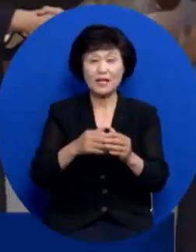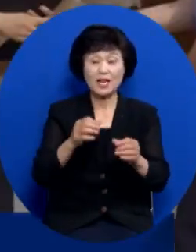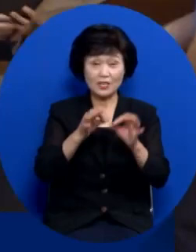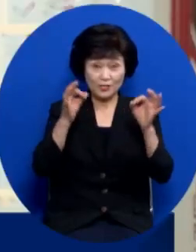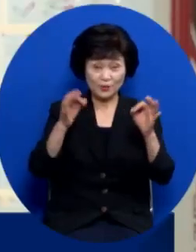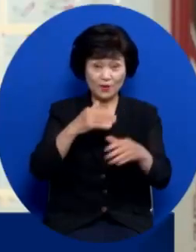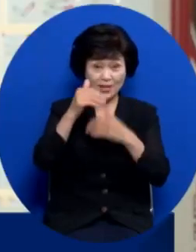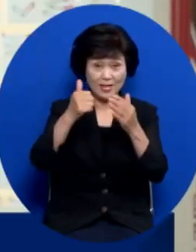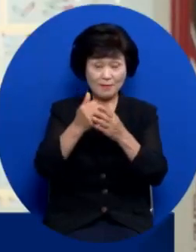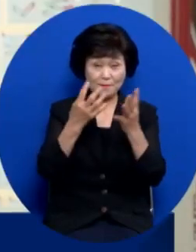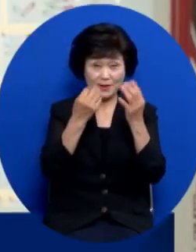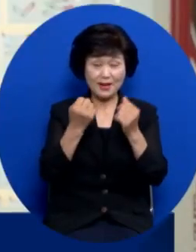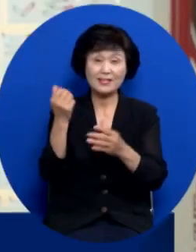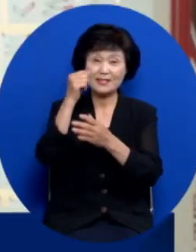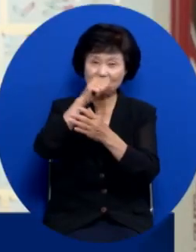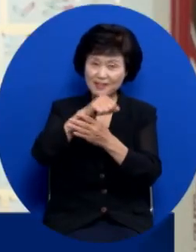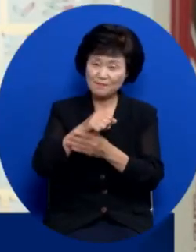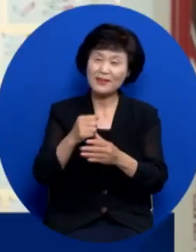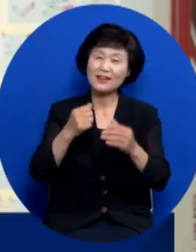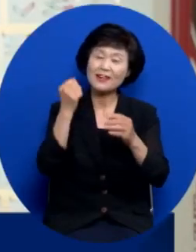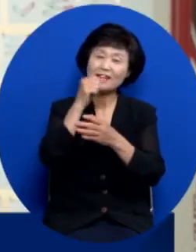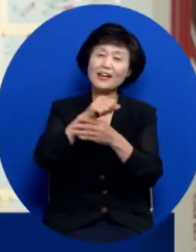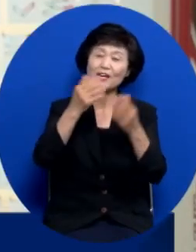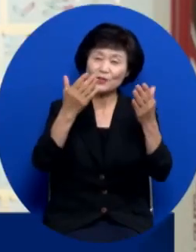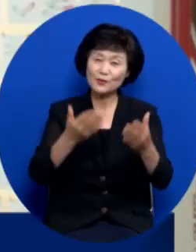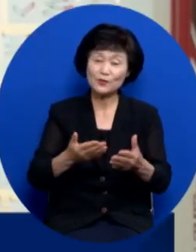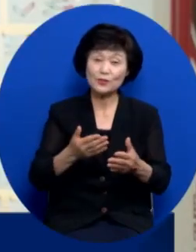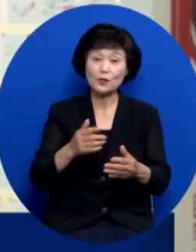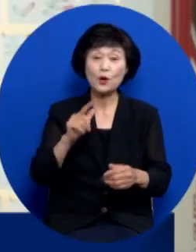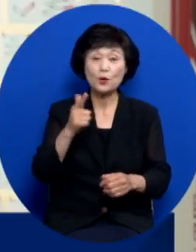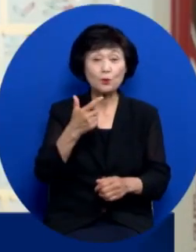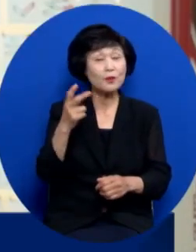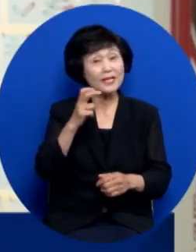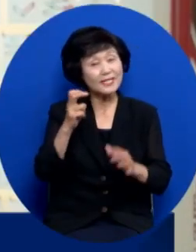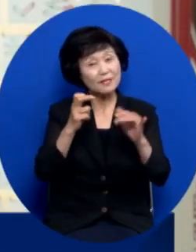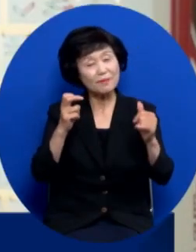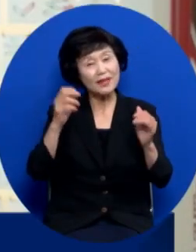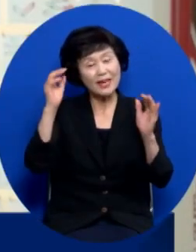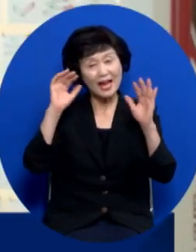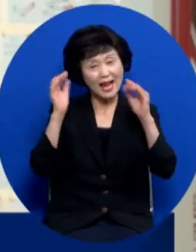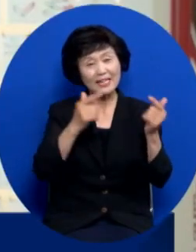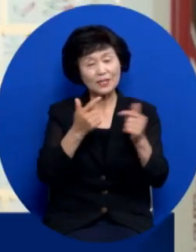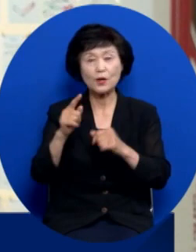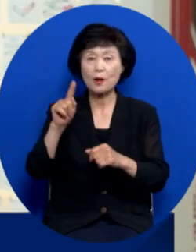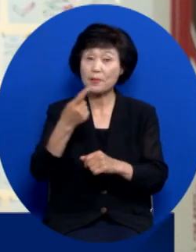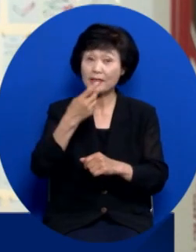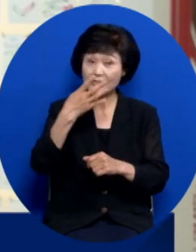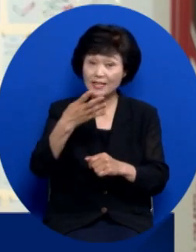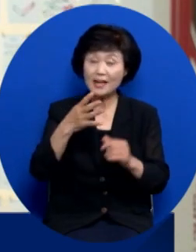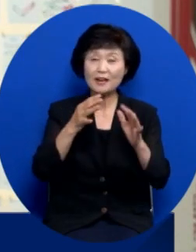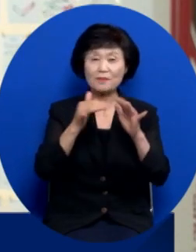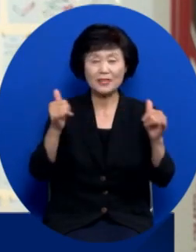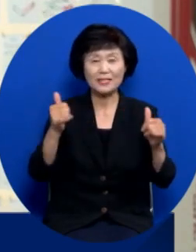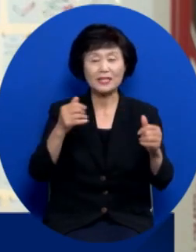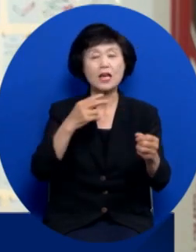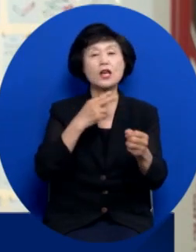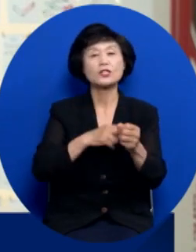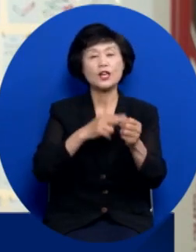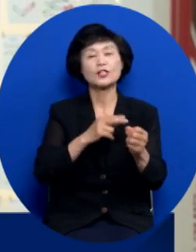주시고 지금은 약 620명의 우리 아이들과 104명의 우리